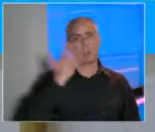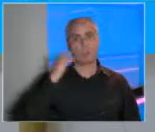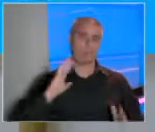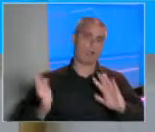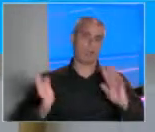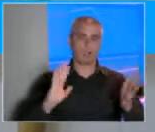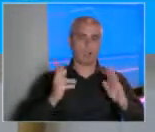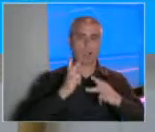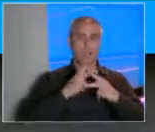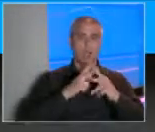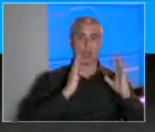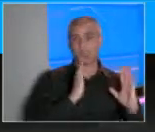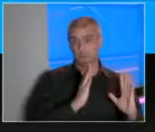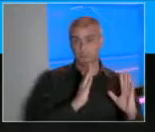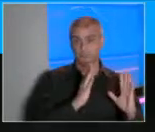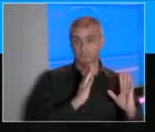וככה חולים,